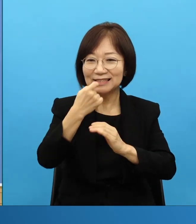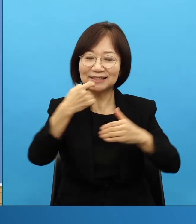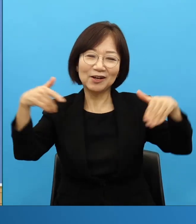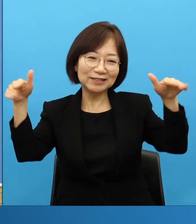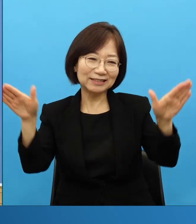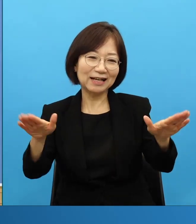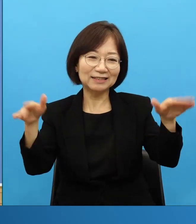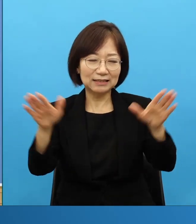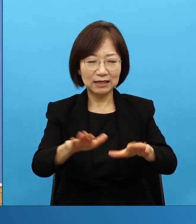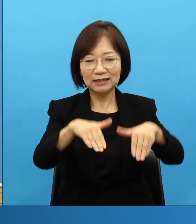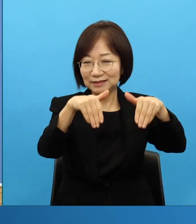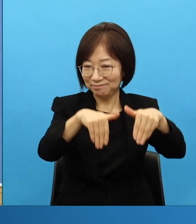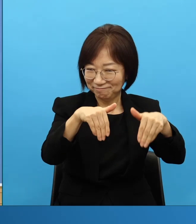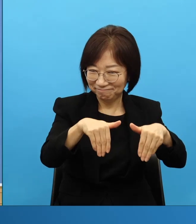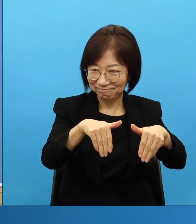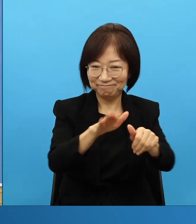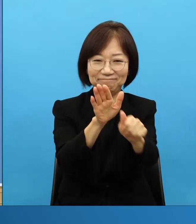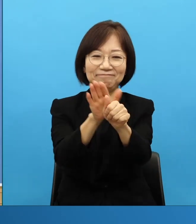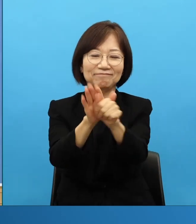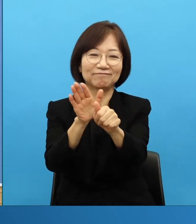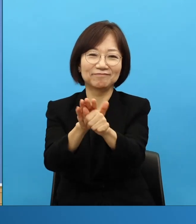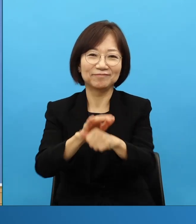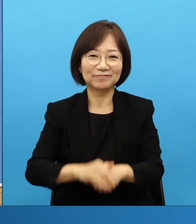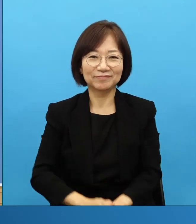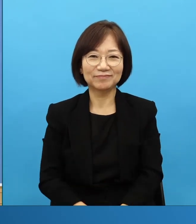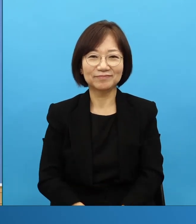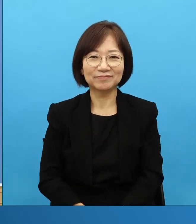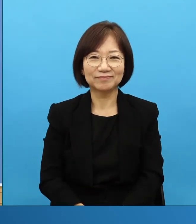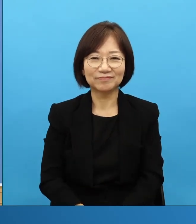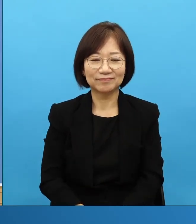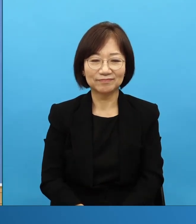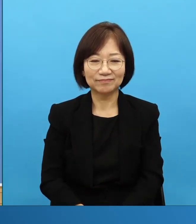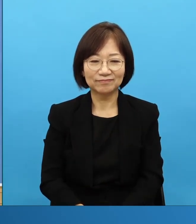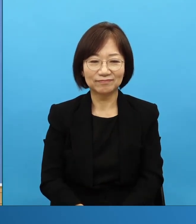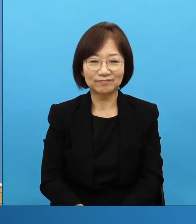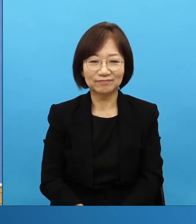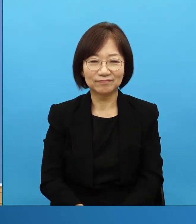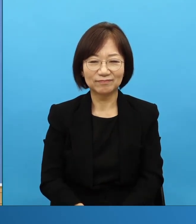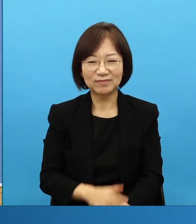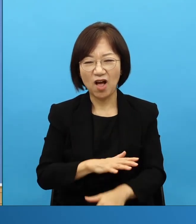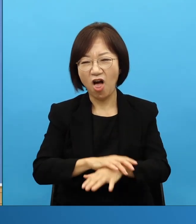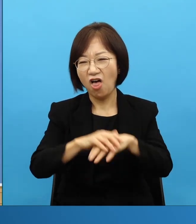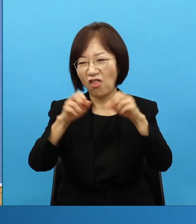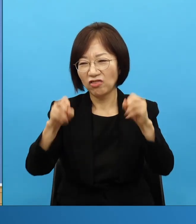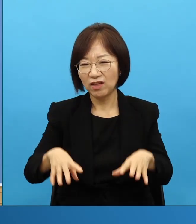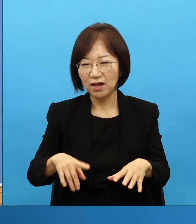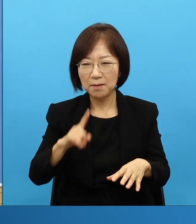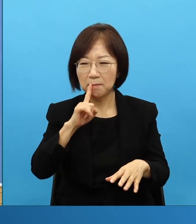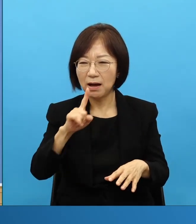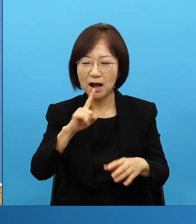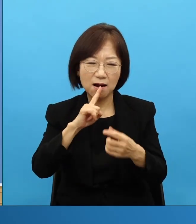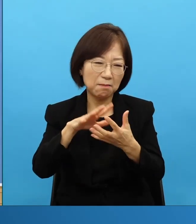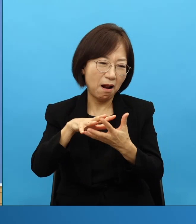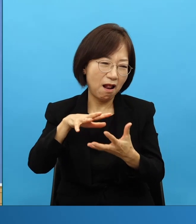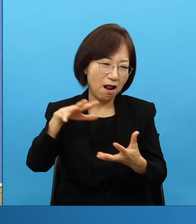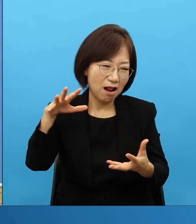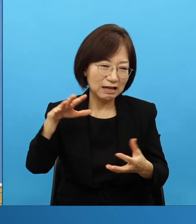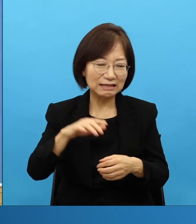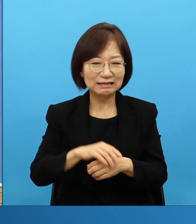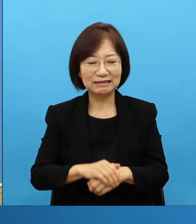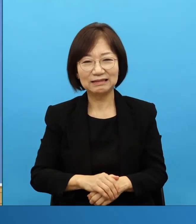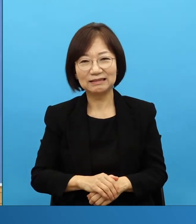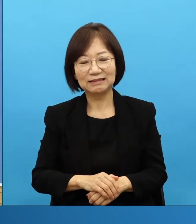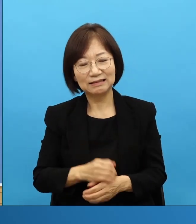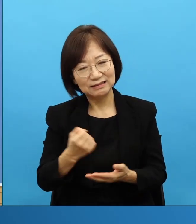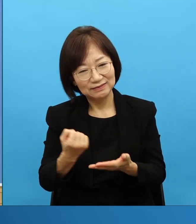and that's what's recorded in the Bible. 이거 허황한 소리. 그러니까 네가 허황되게 죽는 거예요. Oh, you're saying all these nonsensical things. That's why you live and you die this nonsensical